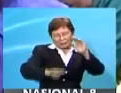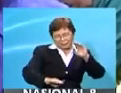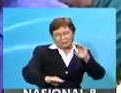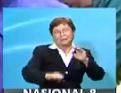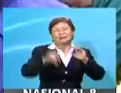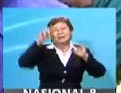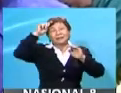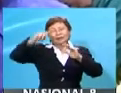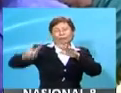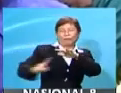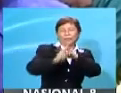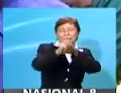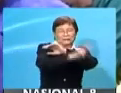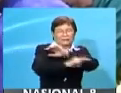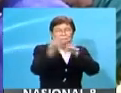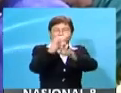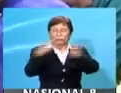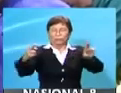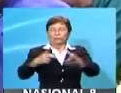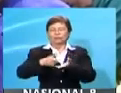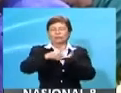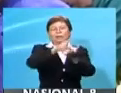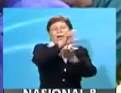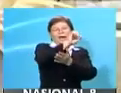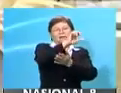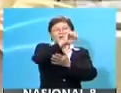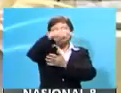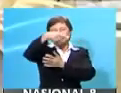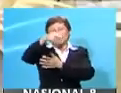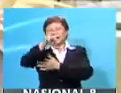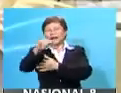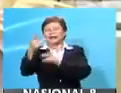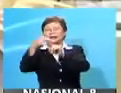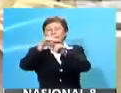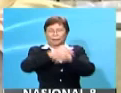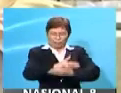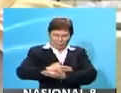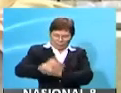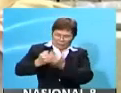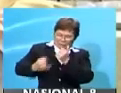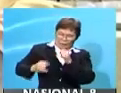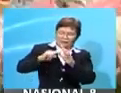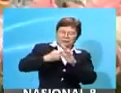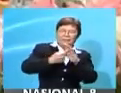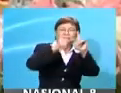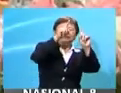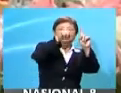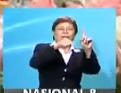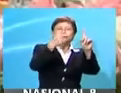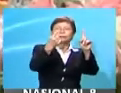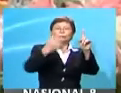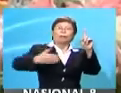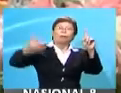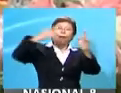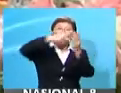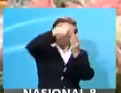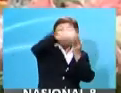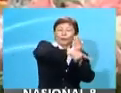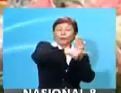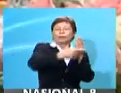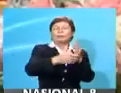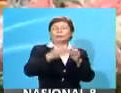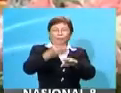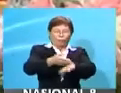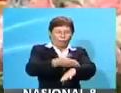Terengganu muncul negeri pertama yang menyediakan sumbangan sspni kepada bayi yang lahir bermula 1 Januari lalu program berkenaan akan